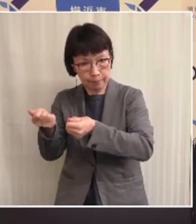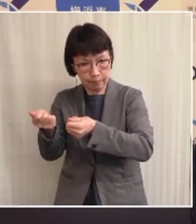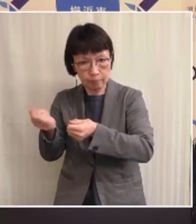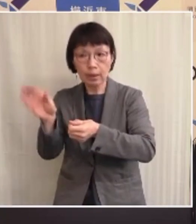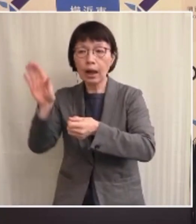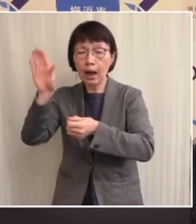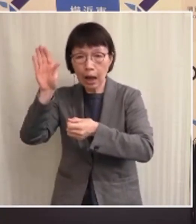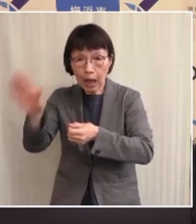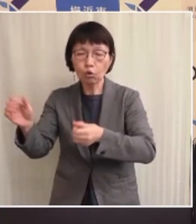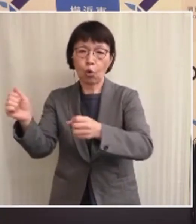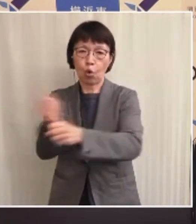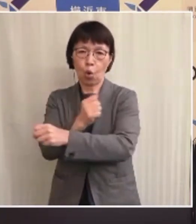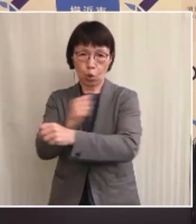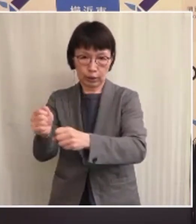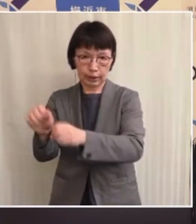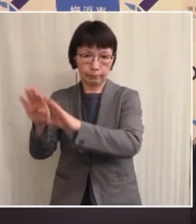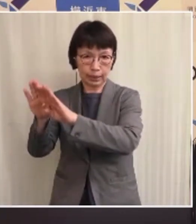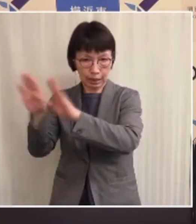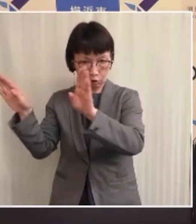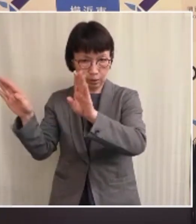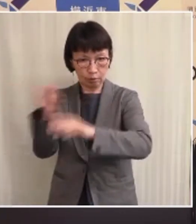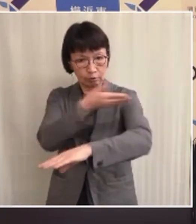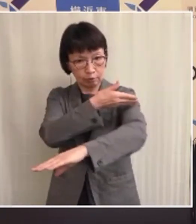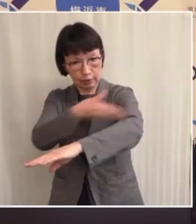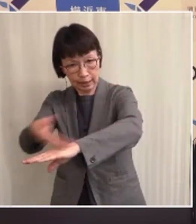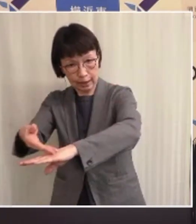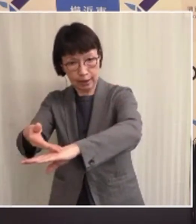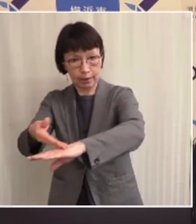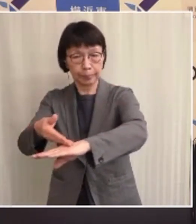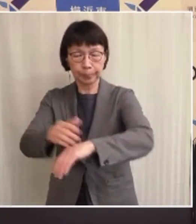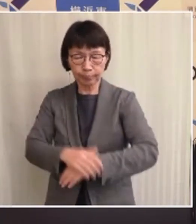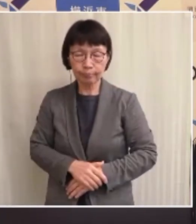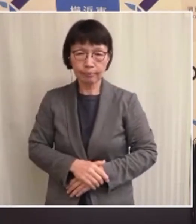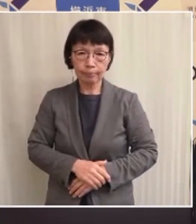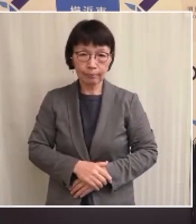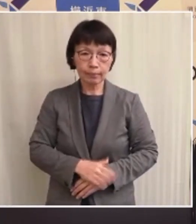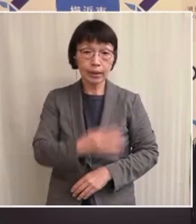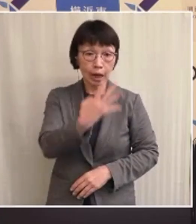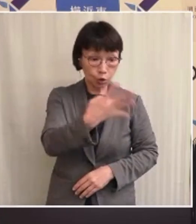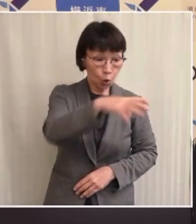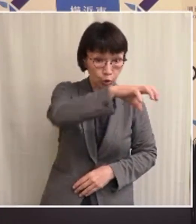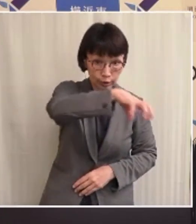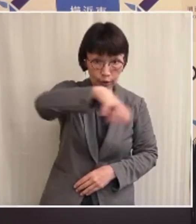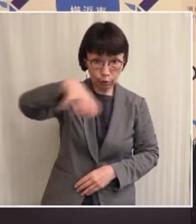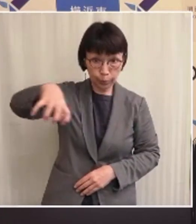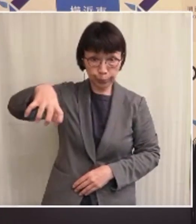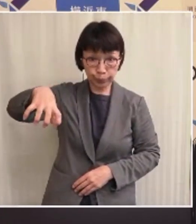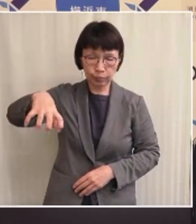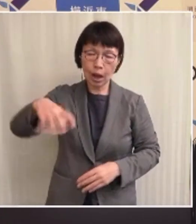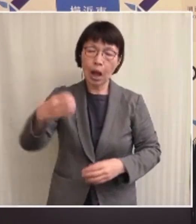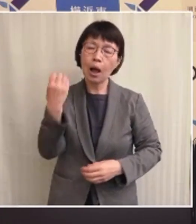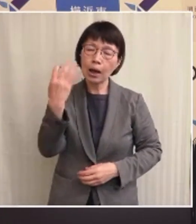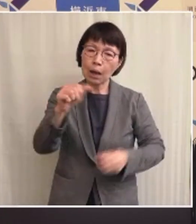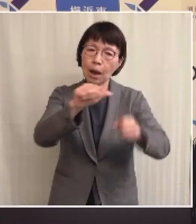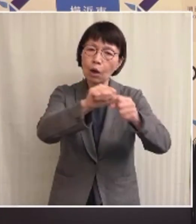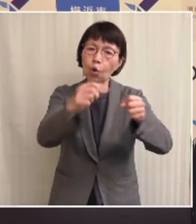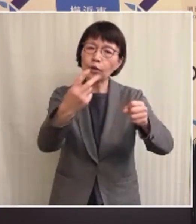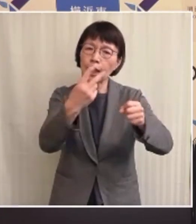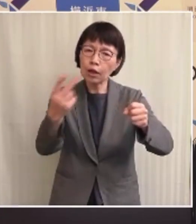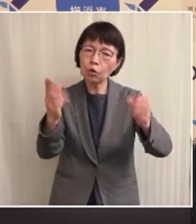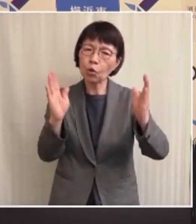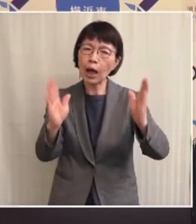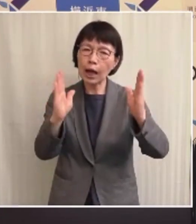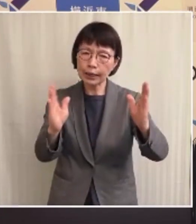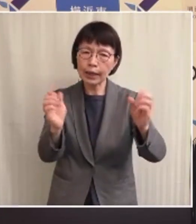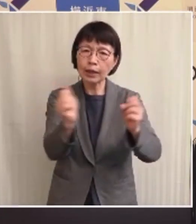工事に着手をしていきたいというふうに考えております。まずこの4地区に関しては令和5年度中に工事